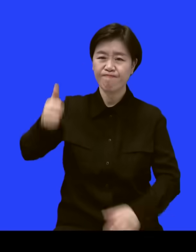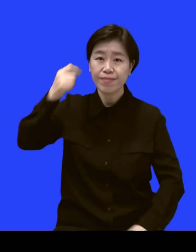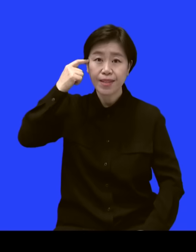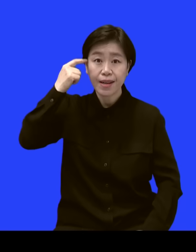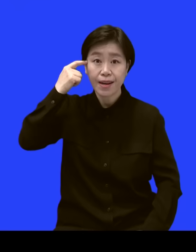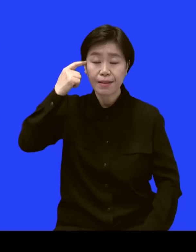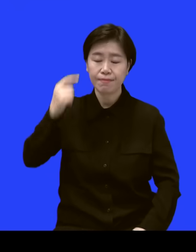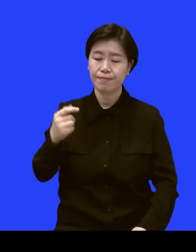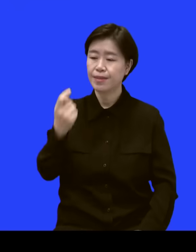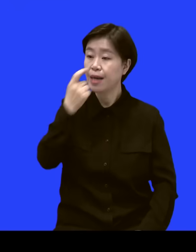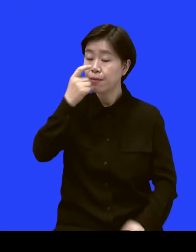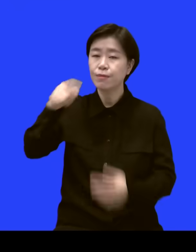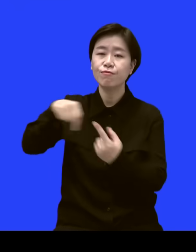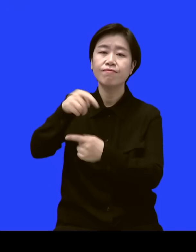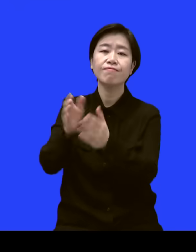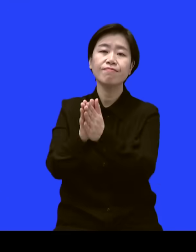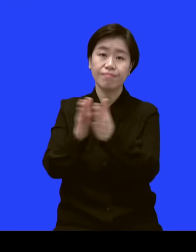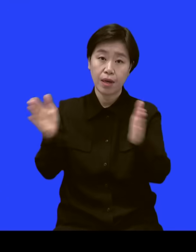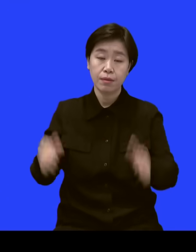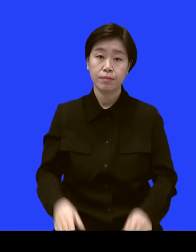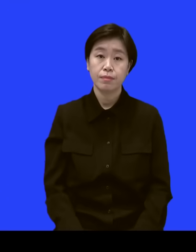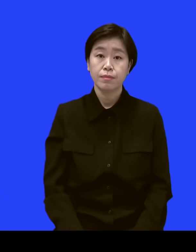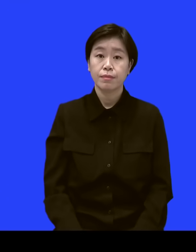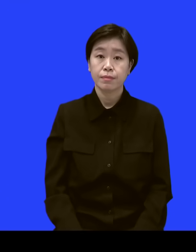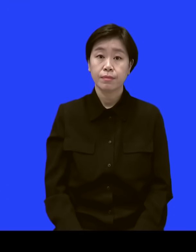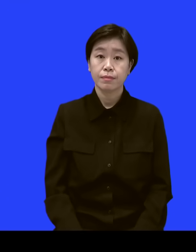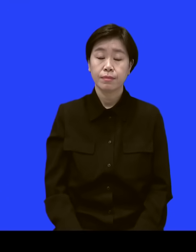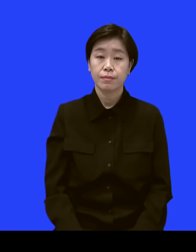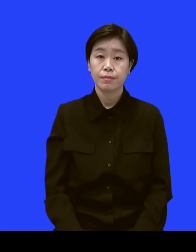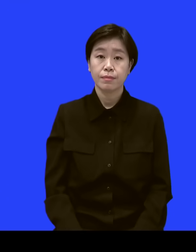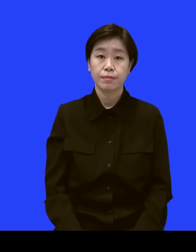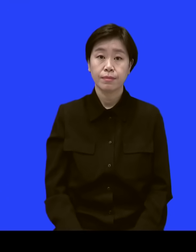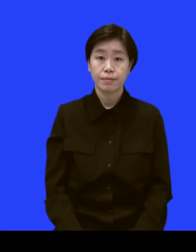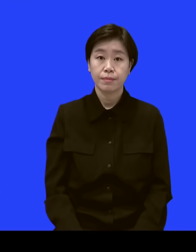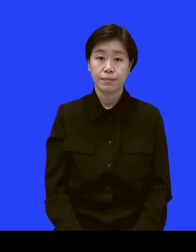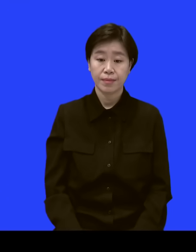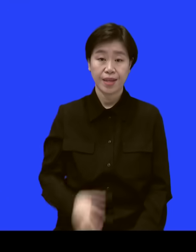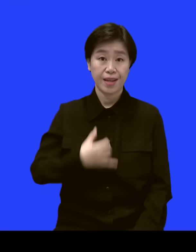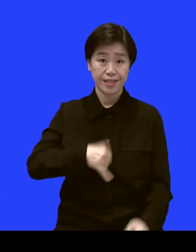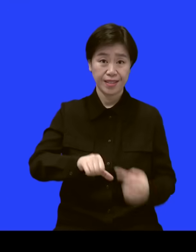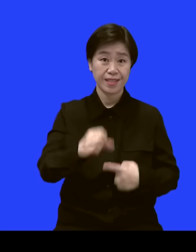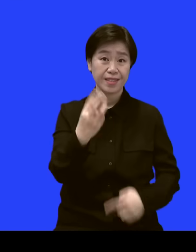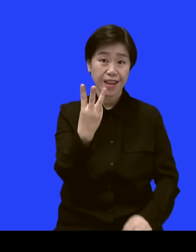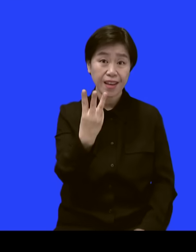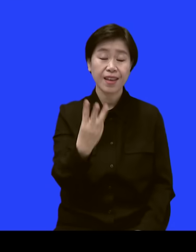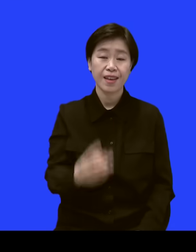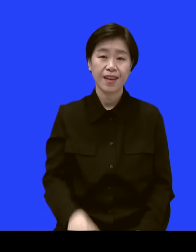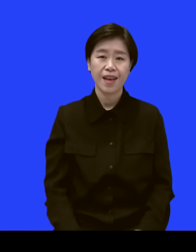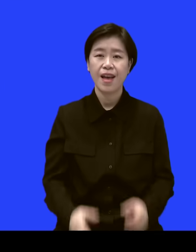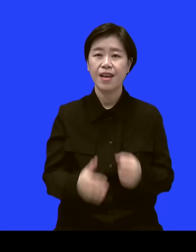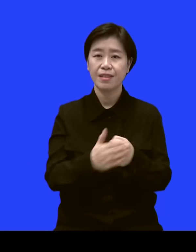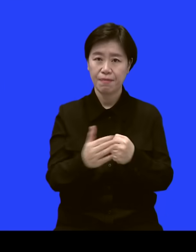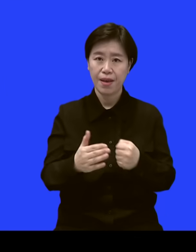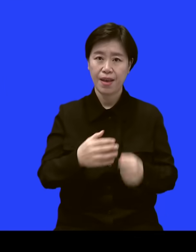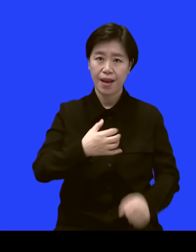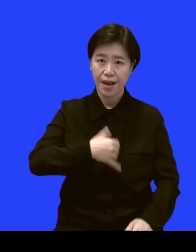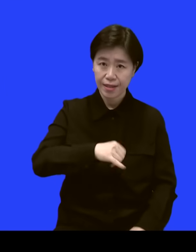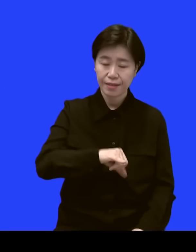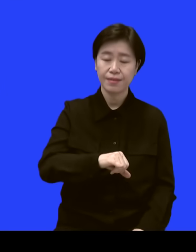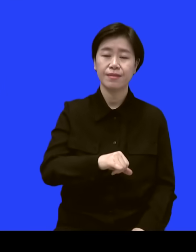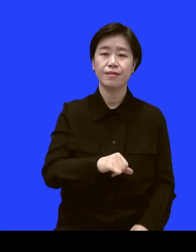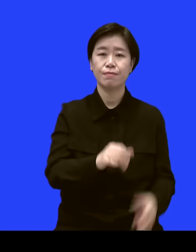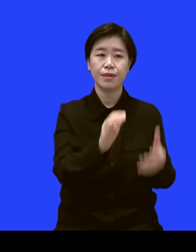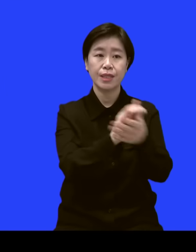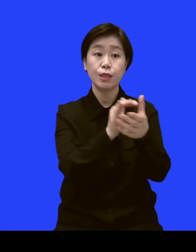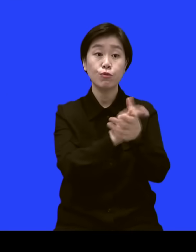근데 처음에는 너무 좋았어요. 그리고 그 동안에 그 동네에서 이제 아이가 셋이니까 첫째 친구 엄마들, 그렇죠. 둘째 친구